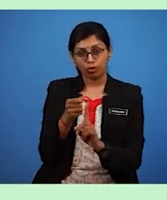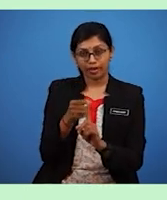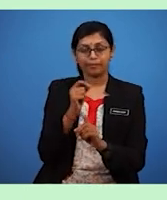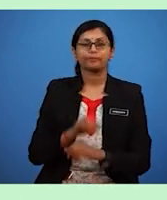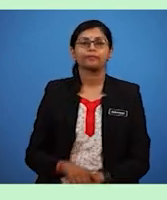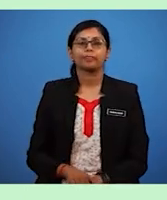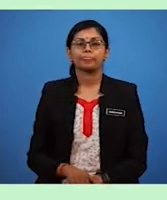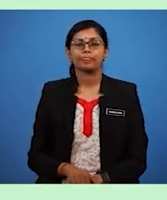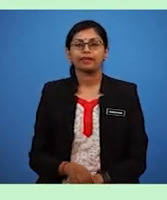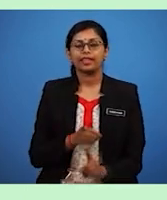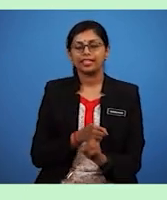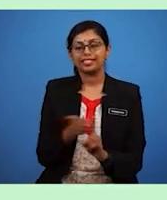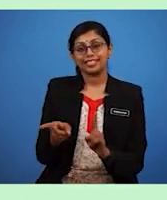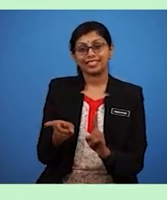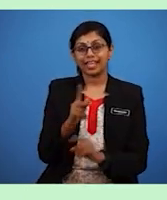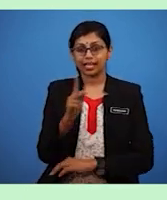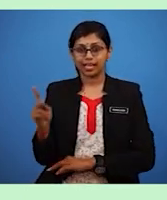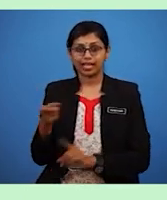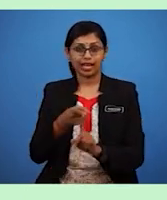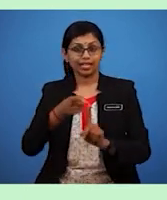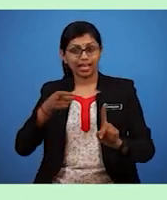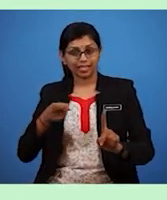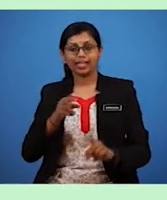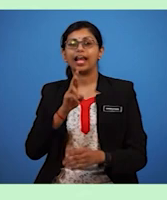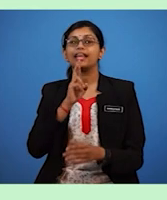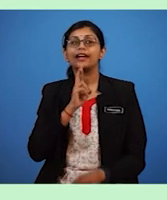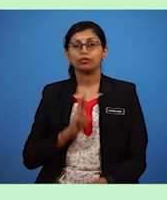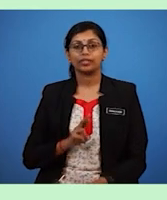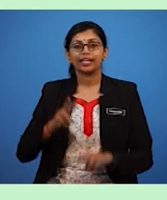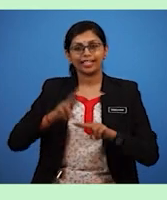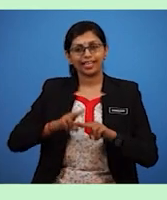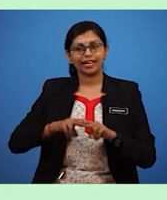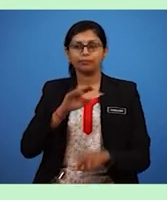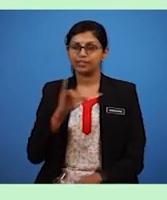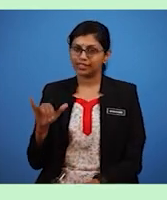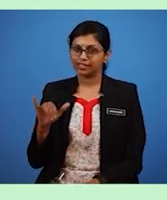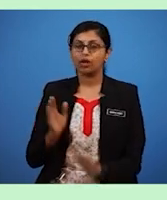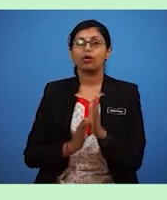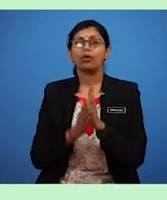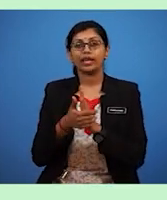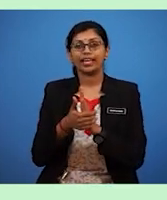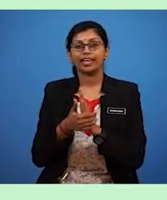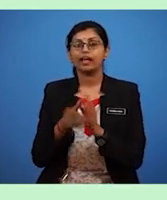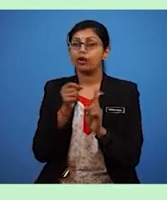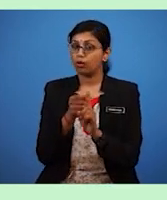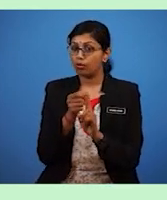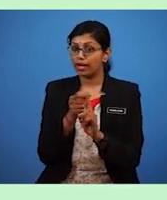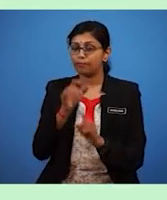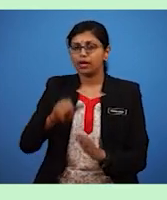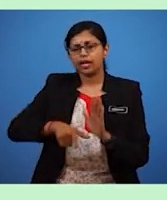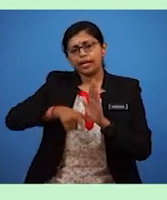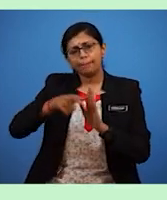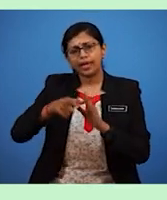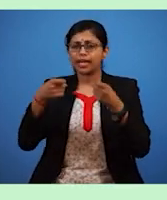logam disesarkan dari larutan garamnya oleh logam yang